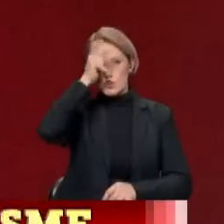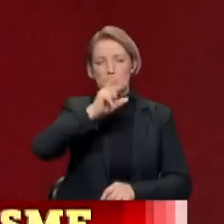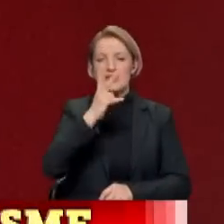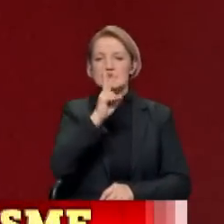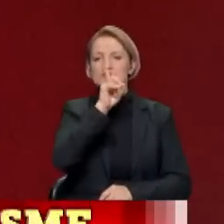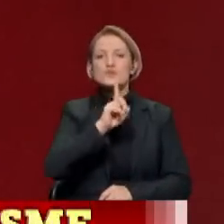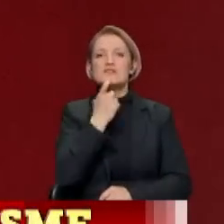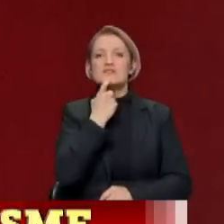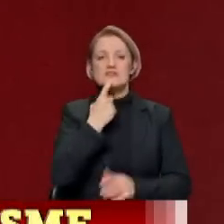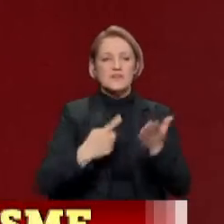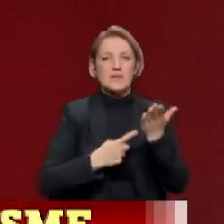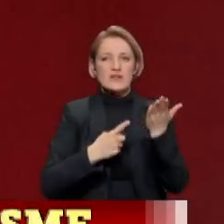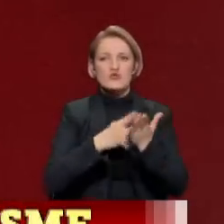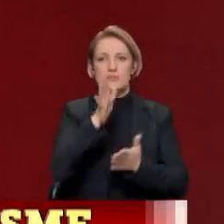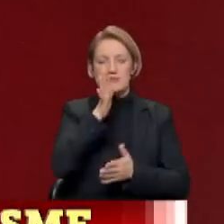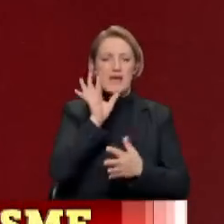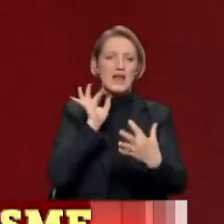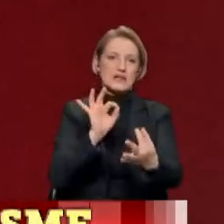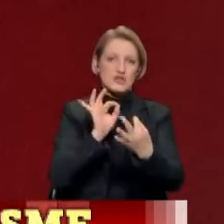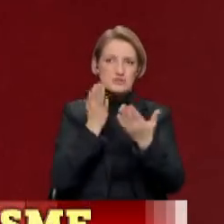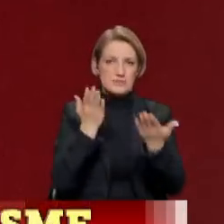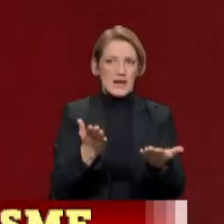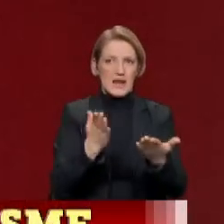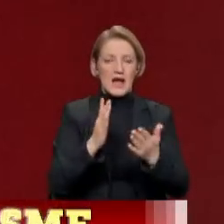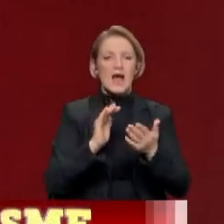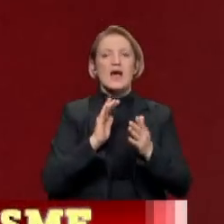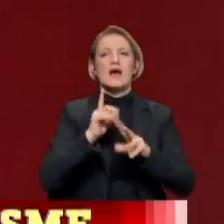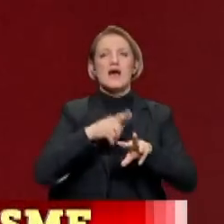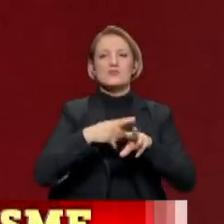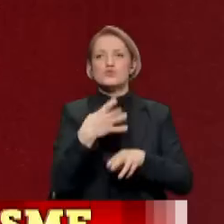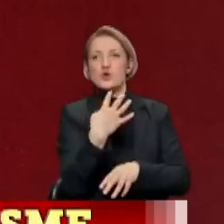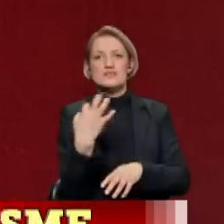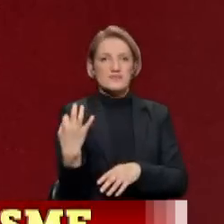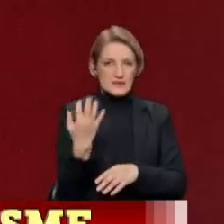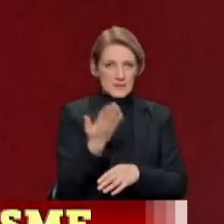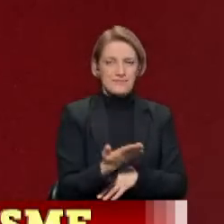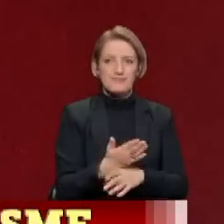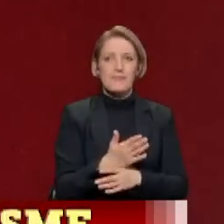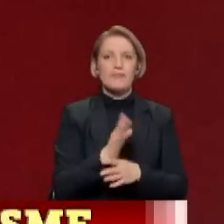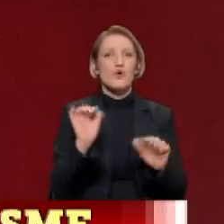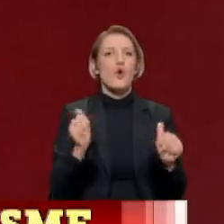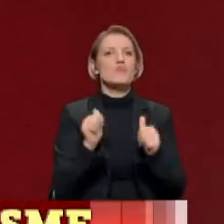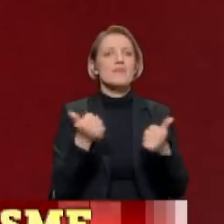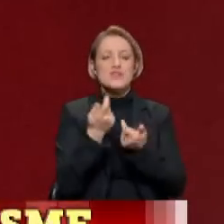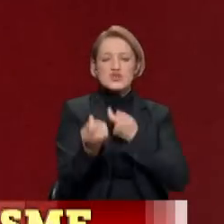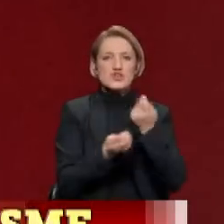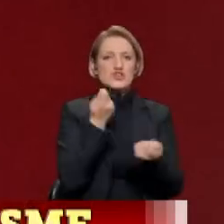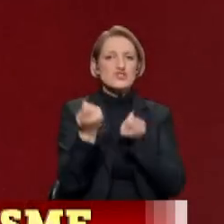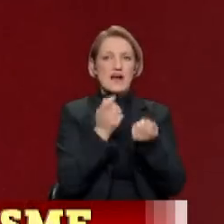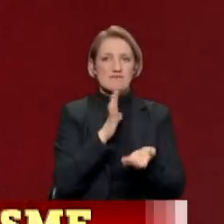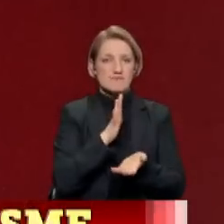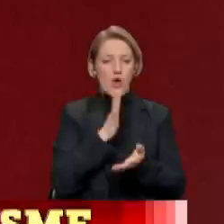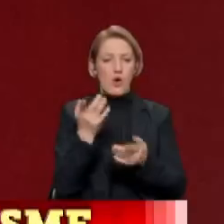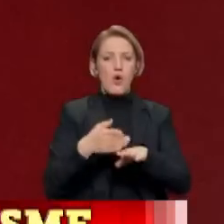yüzyıla taşıyacak teknolojide, bilimde, iletişimde, Endüstri 4.0'da önemli işler var.